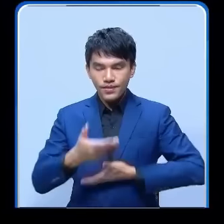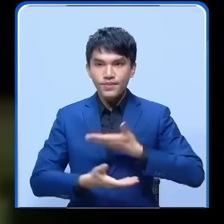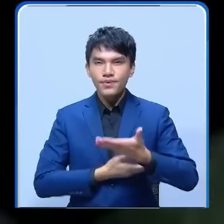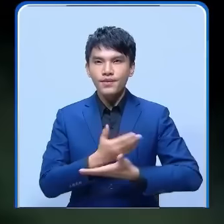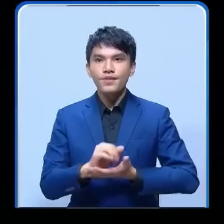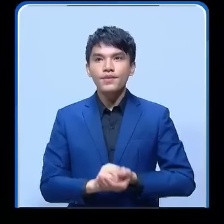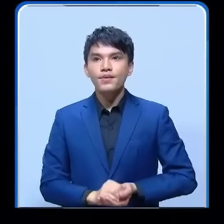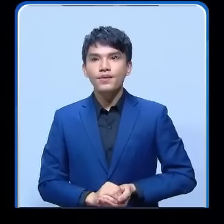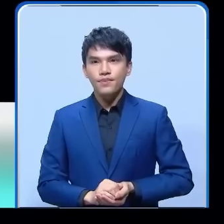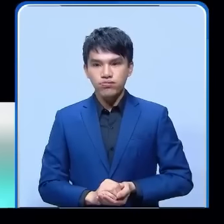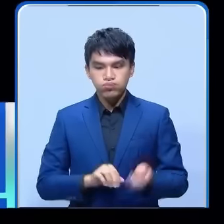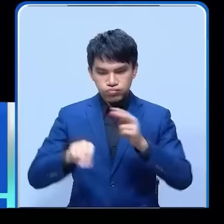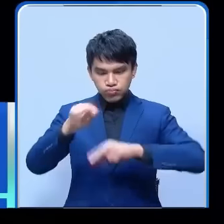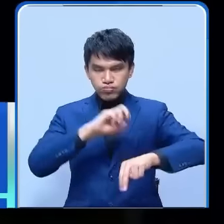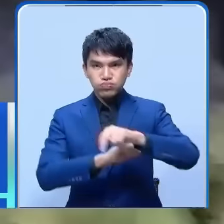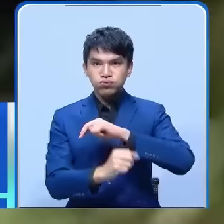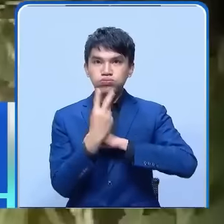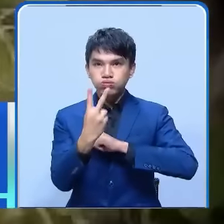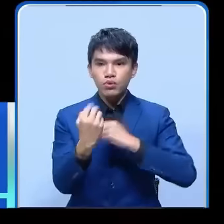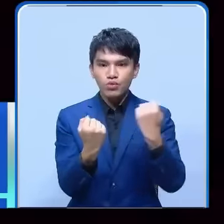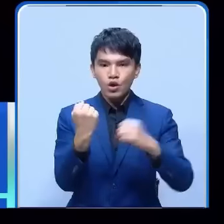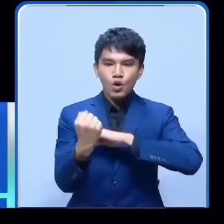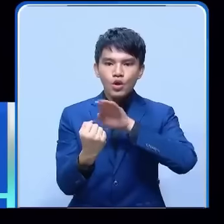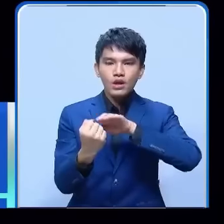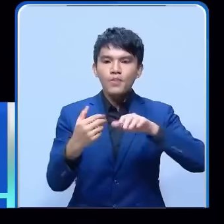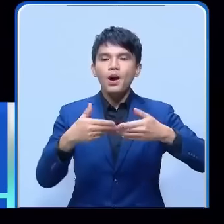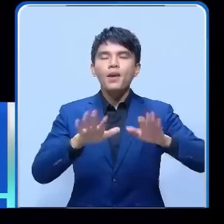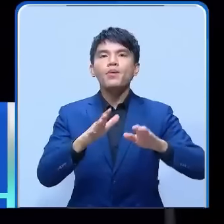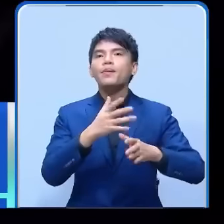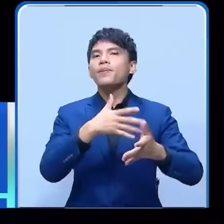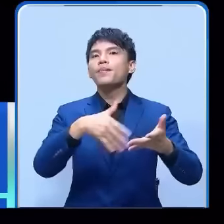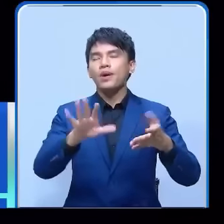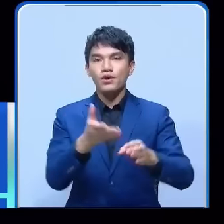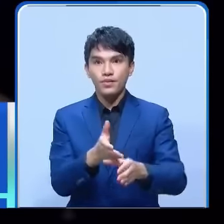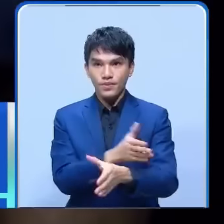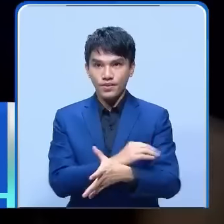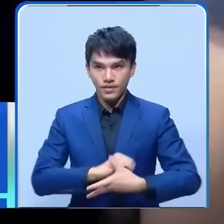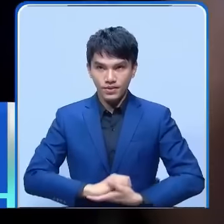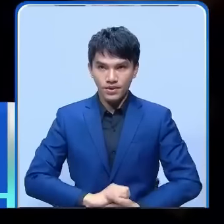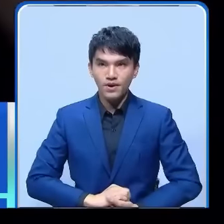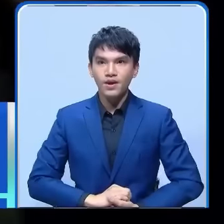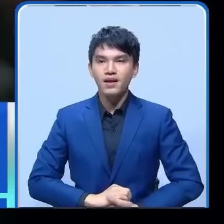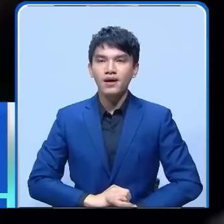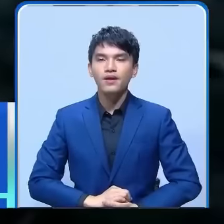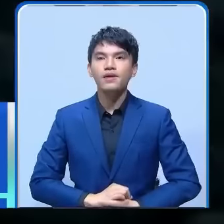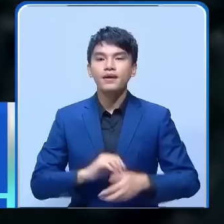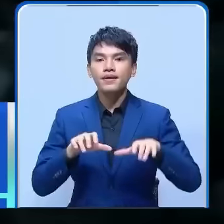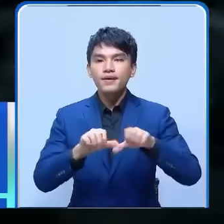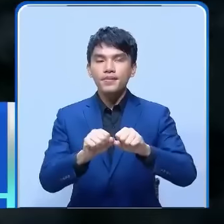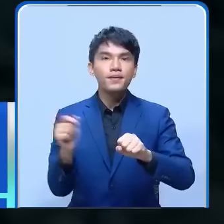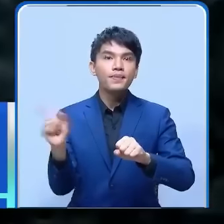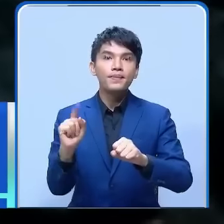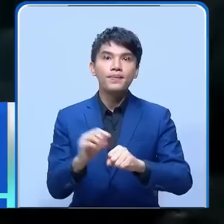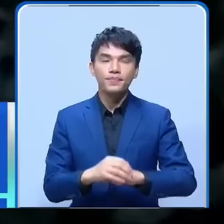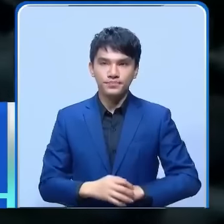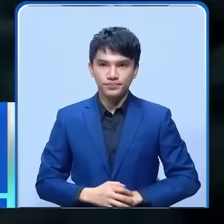ลังเจ้าหน้าที่ขอตรวจค้นแต่กลับทิ้งรถกระบะวิ่งหนีเข้าป่าก่อนเกิดเหตุเจ้าหน้าที่เขาไปวางกำลังสกัดกันอยู่แถวเส้นทางหัว